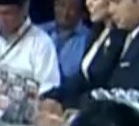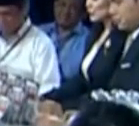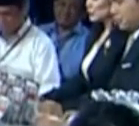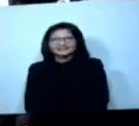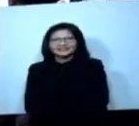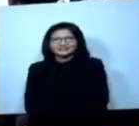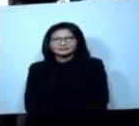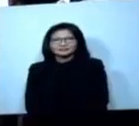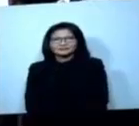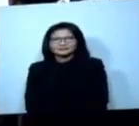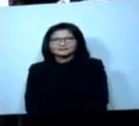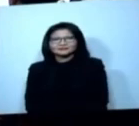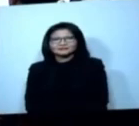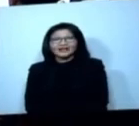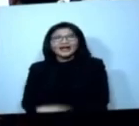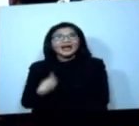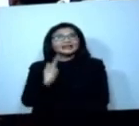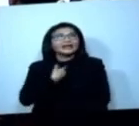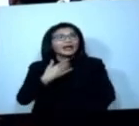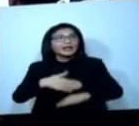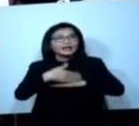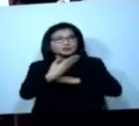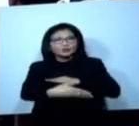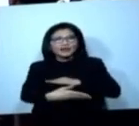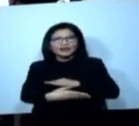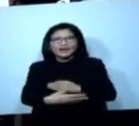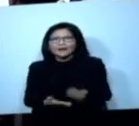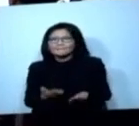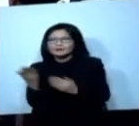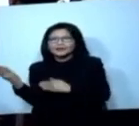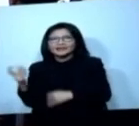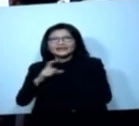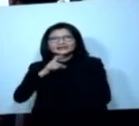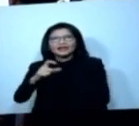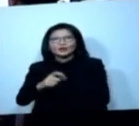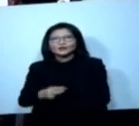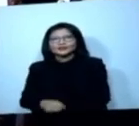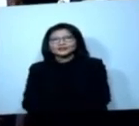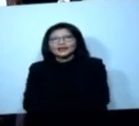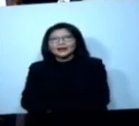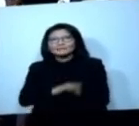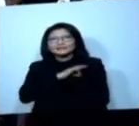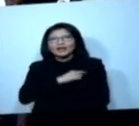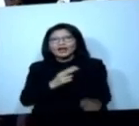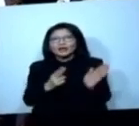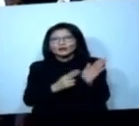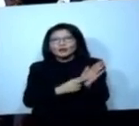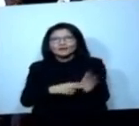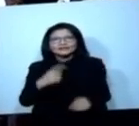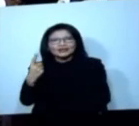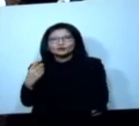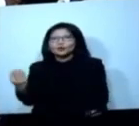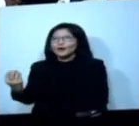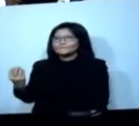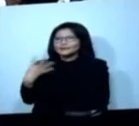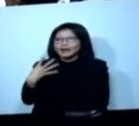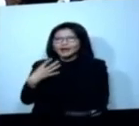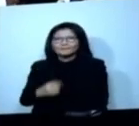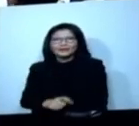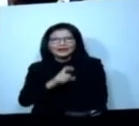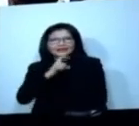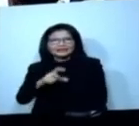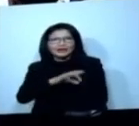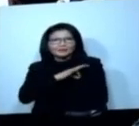kepada masyarakat, pertanyaannya di mana proses pendidikannya jika keterangan tambahannya hanya mengamplifikasi angka-angka itu